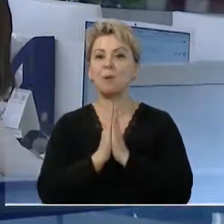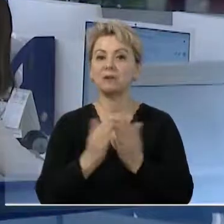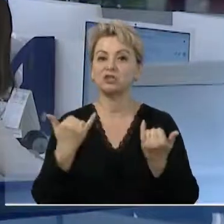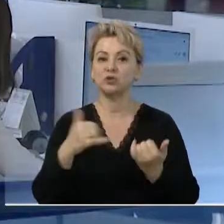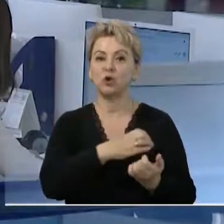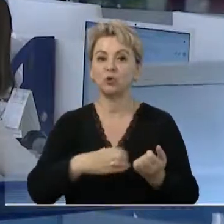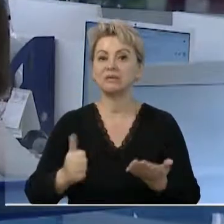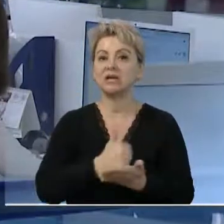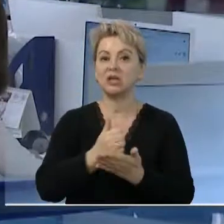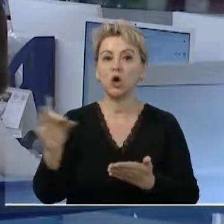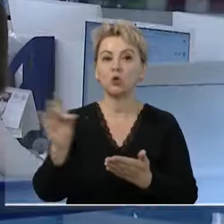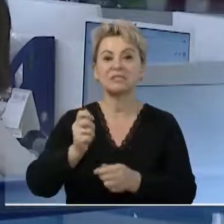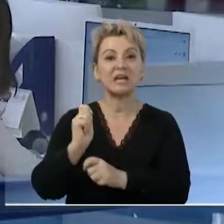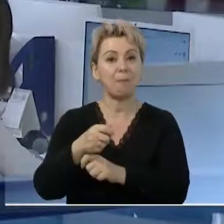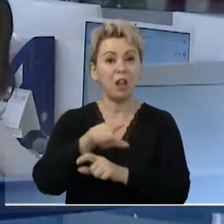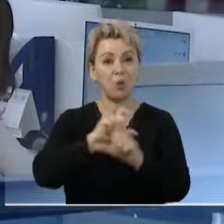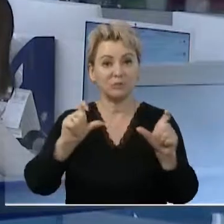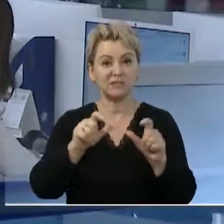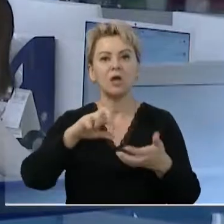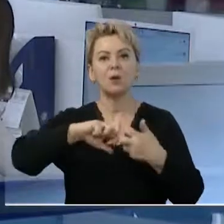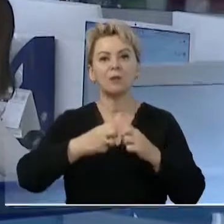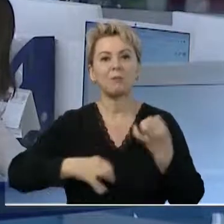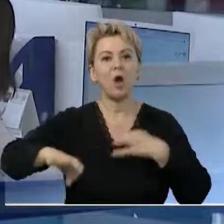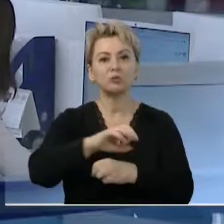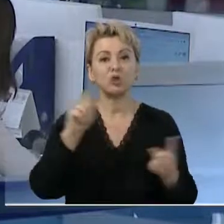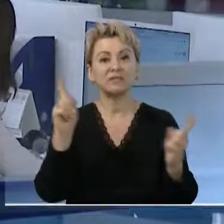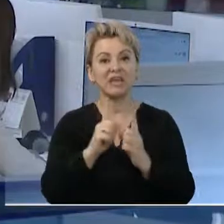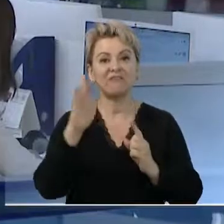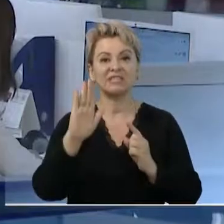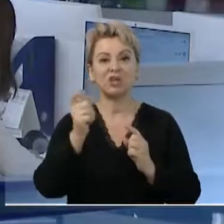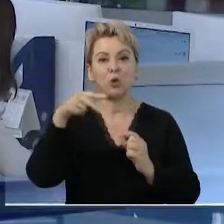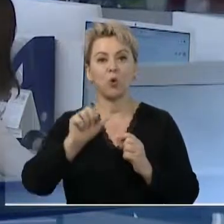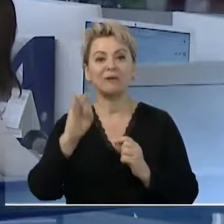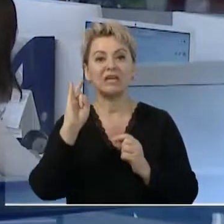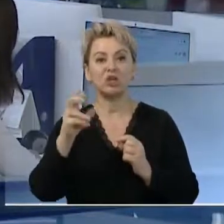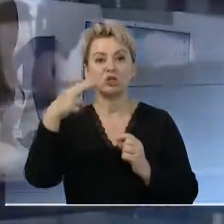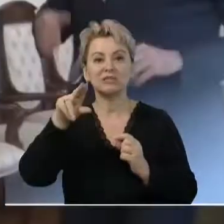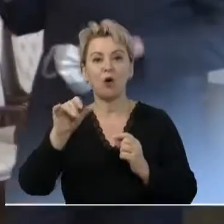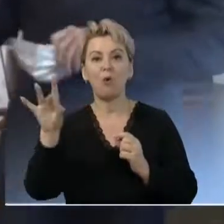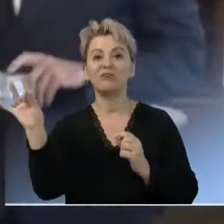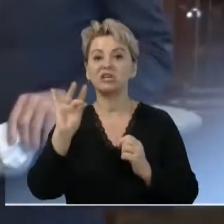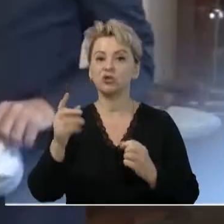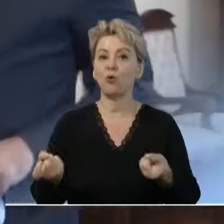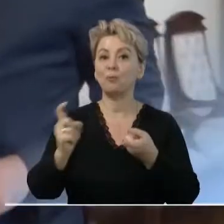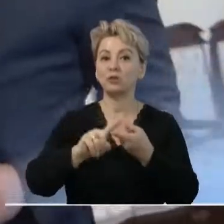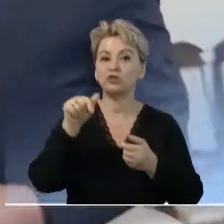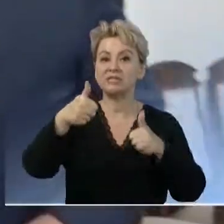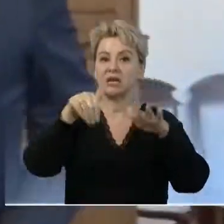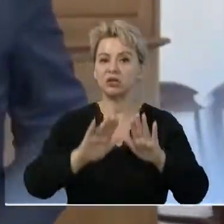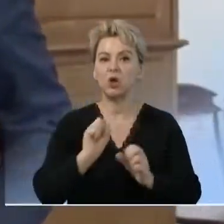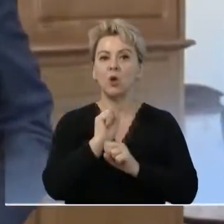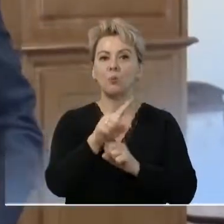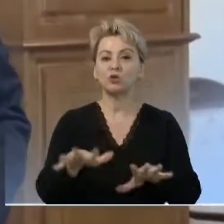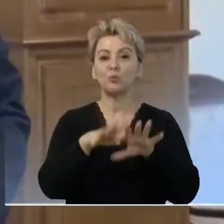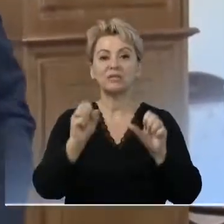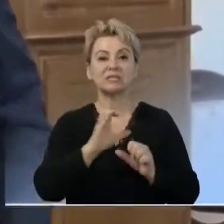сегодня губернатор главу Росрыболовства. Проблемы обсуждались на встрече Василия Голубева и Ильи Шестакова в Ростове. Подключиться к ее решению поручил